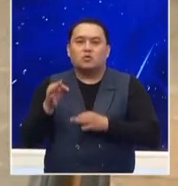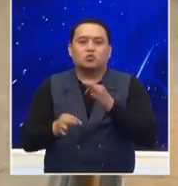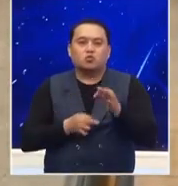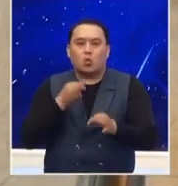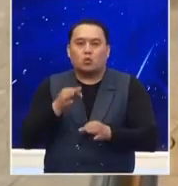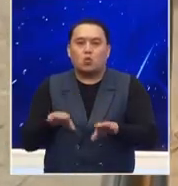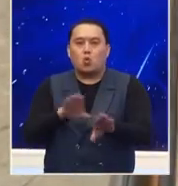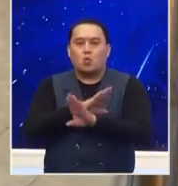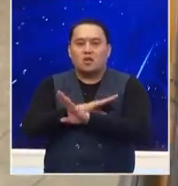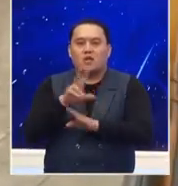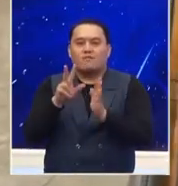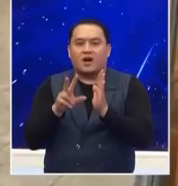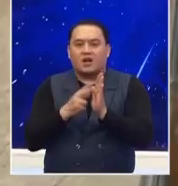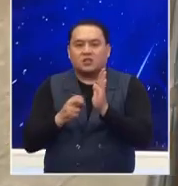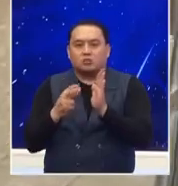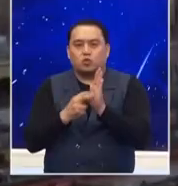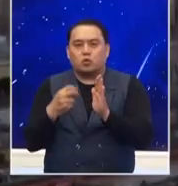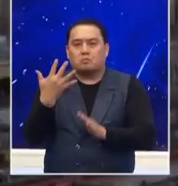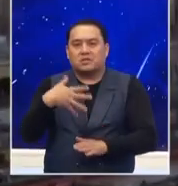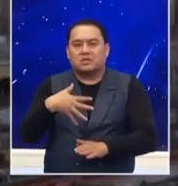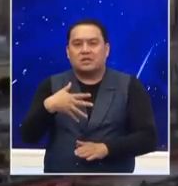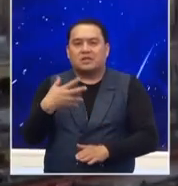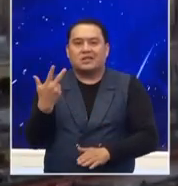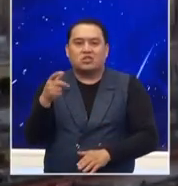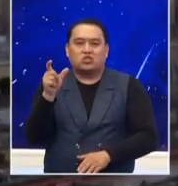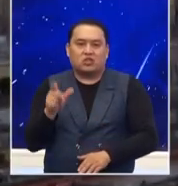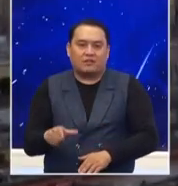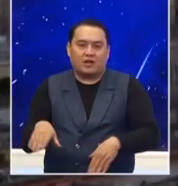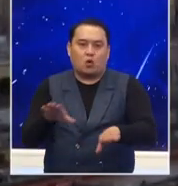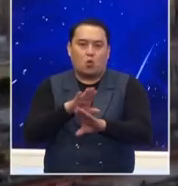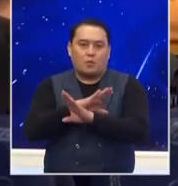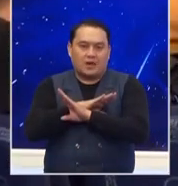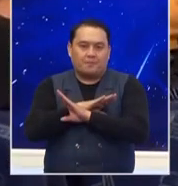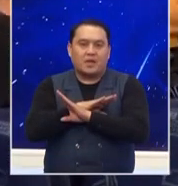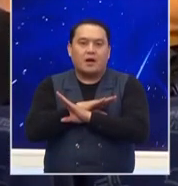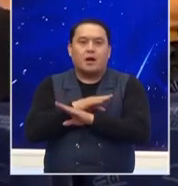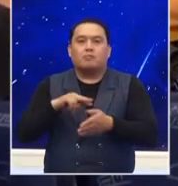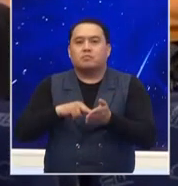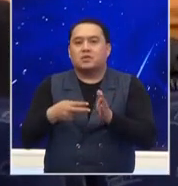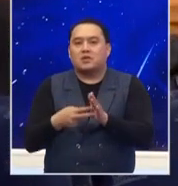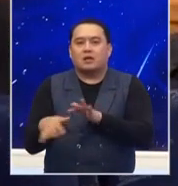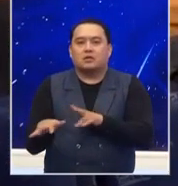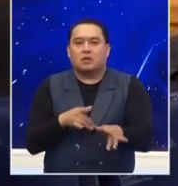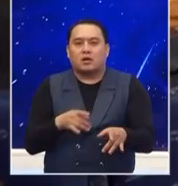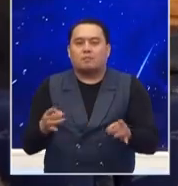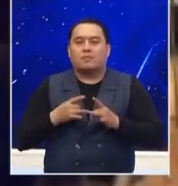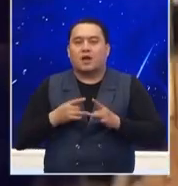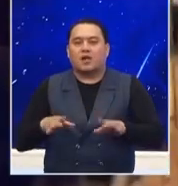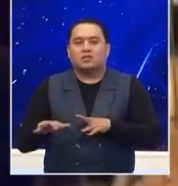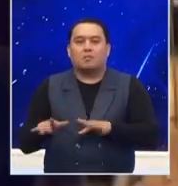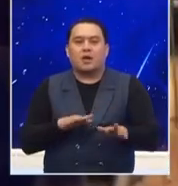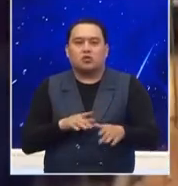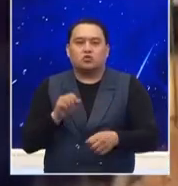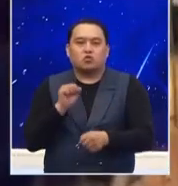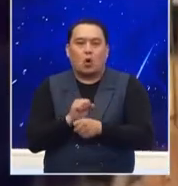здесь скончались 853 инфицированных. Правительство страны готовит план действий на рождественский период, чтобы